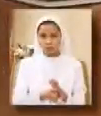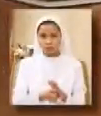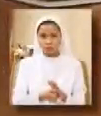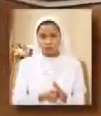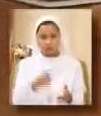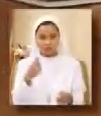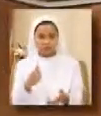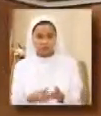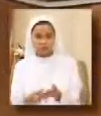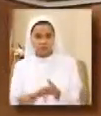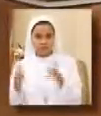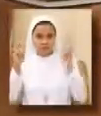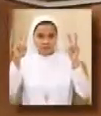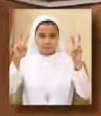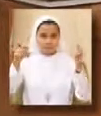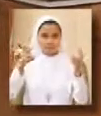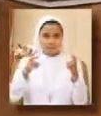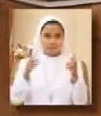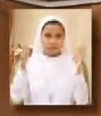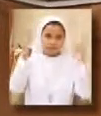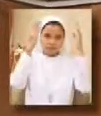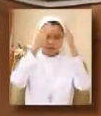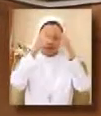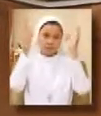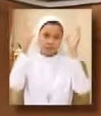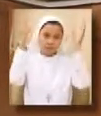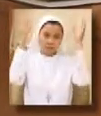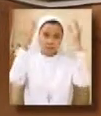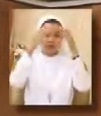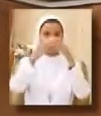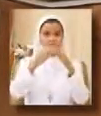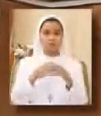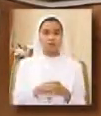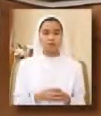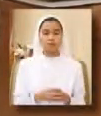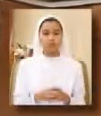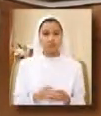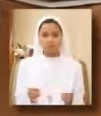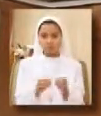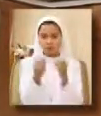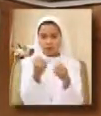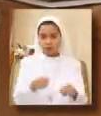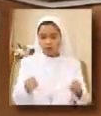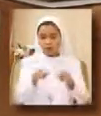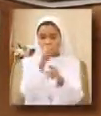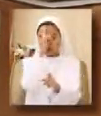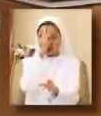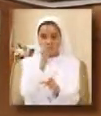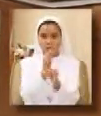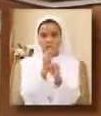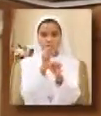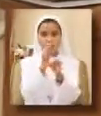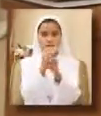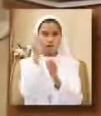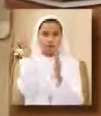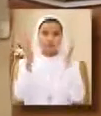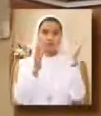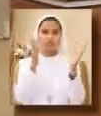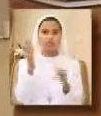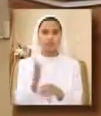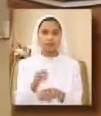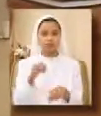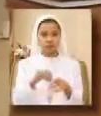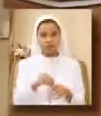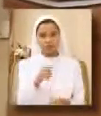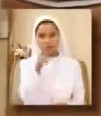you know? Pero mahalaga yung fidelity mo sa paglilikod mo sa itong kagurangan kay Jesus. Yun ang mahalaga. Ikaw lang po ba, Bishop,